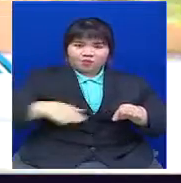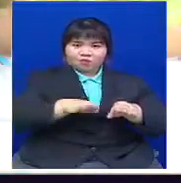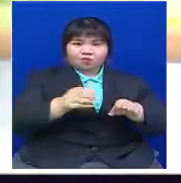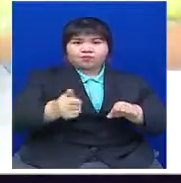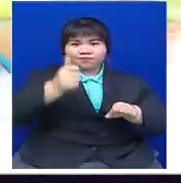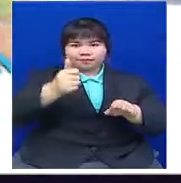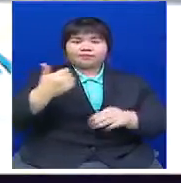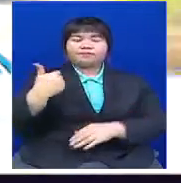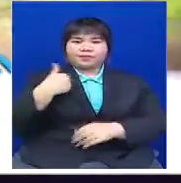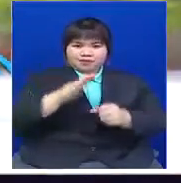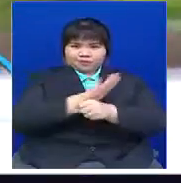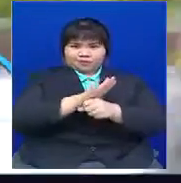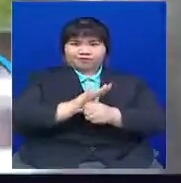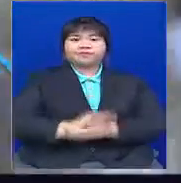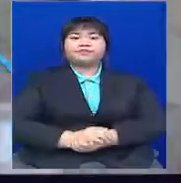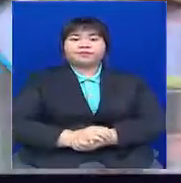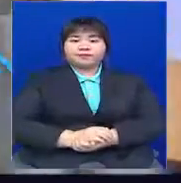ชามติอย่างเพียงพอครับ